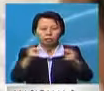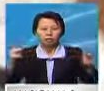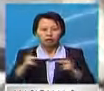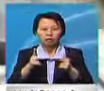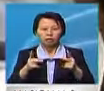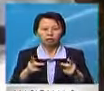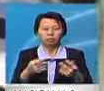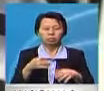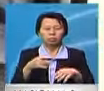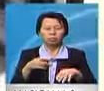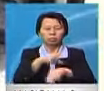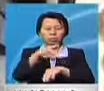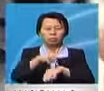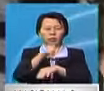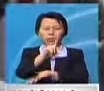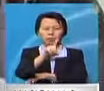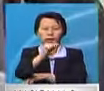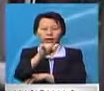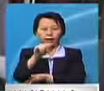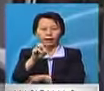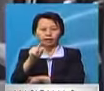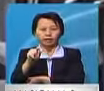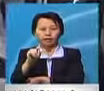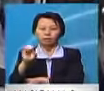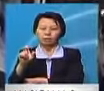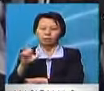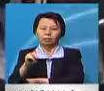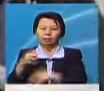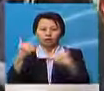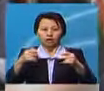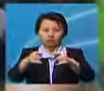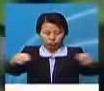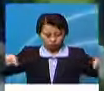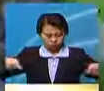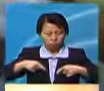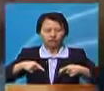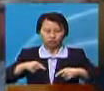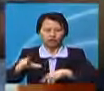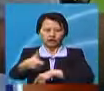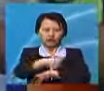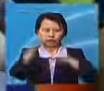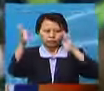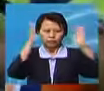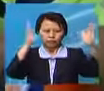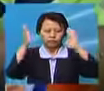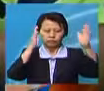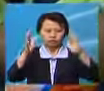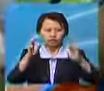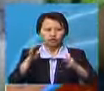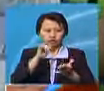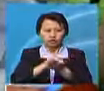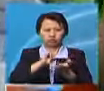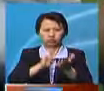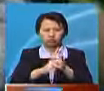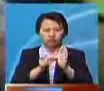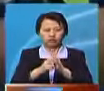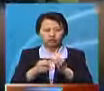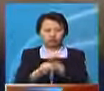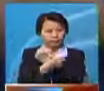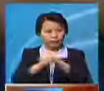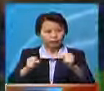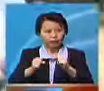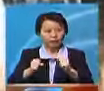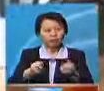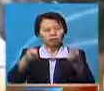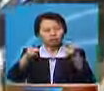Terumbu Layang-Layang. Yeah. Ini masih lagi di kawasan kita. Itu yang mustahak yang kita nak stresskan bahawa penyelamatan itu